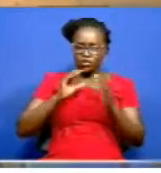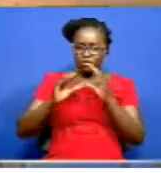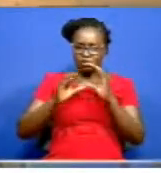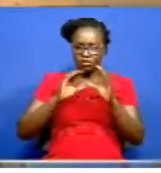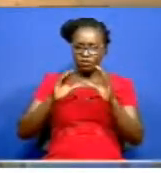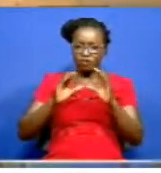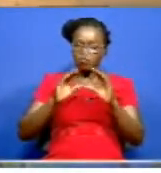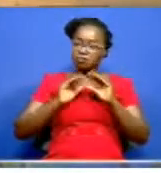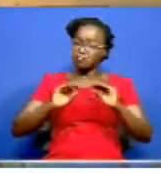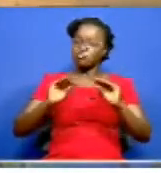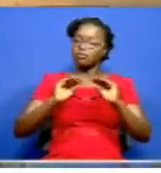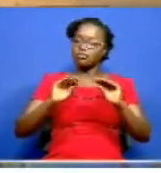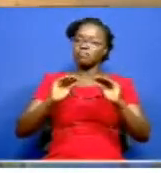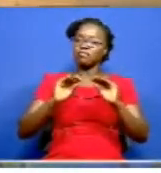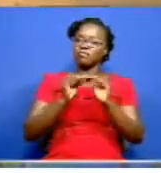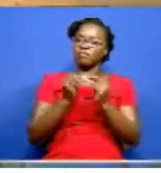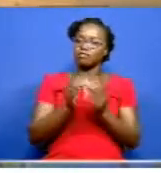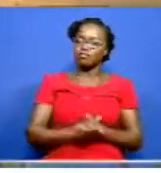tunawasomesha.